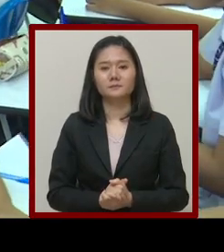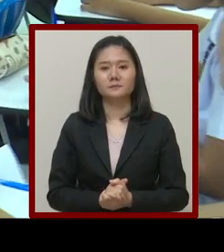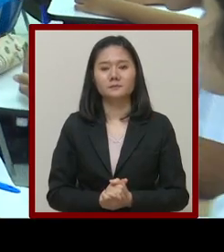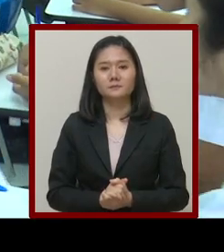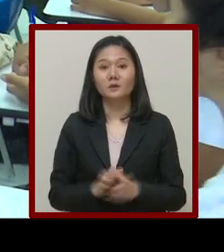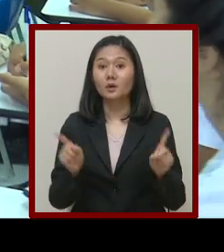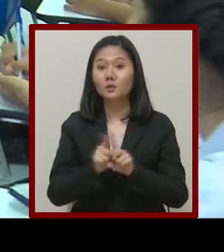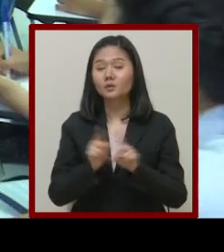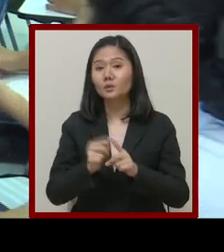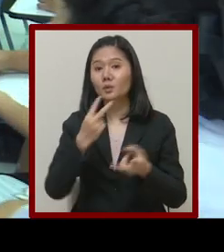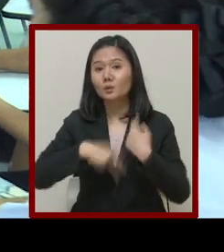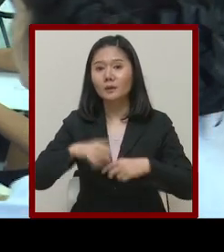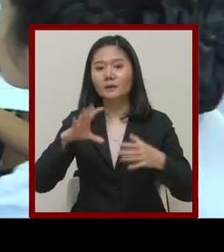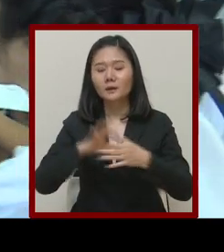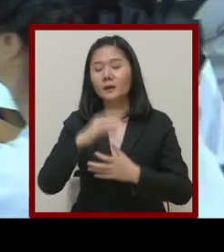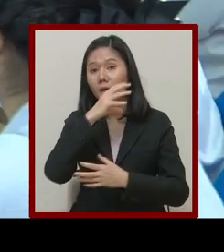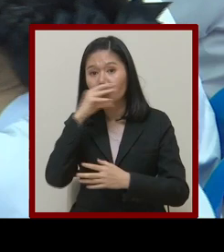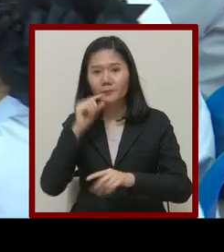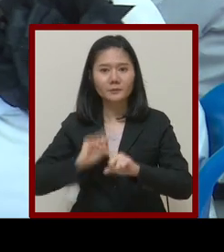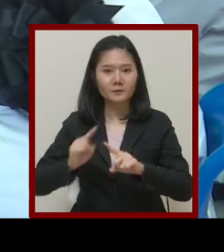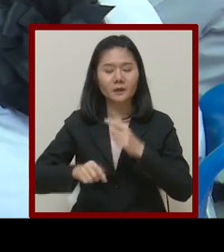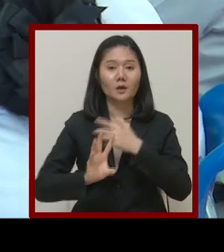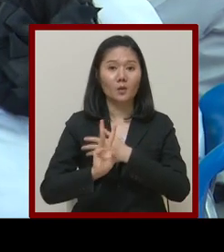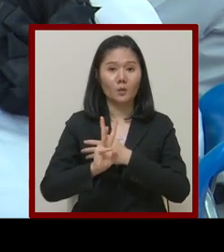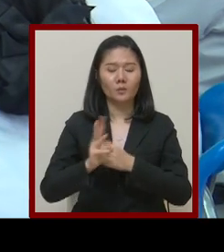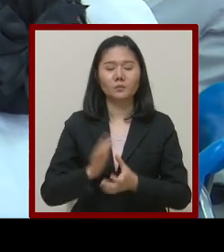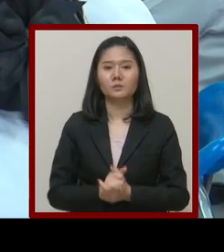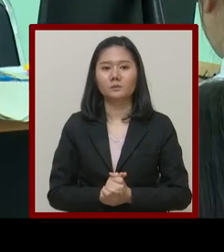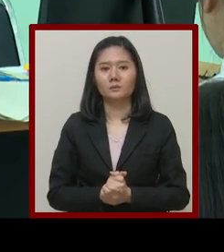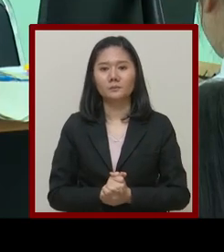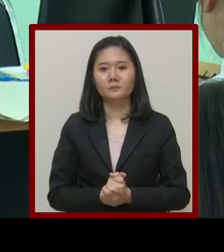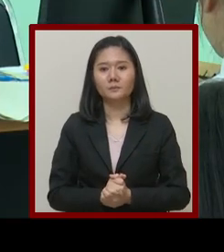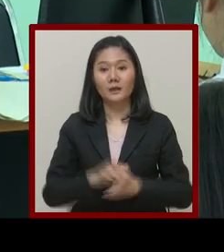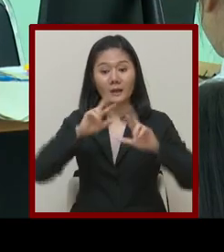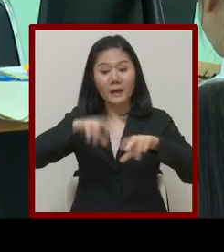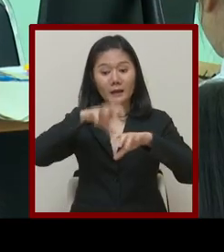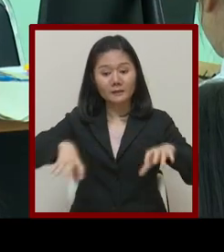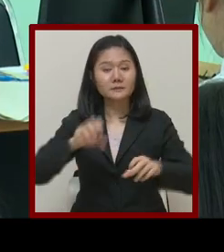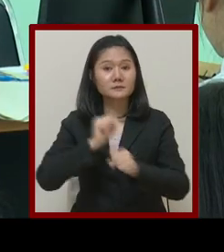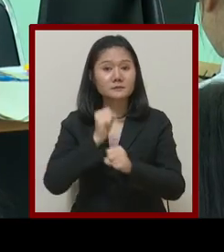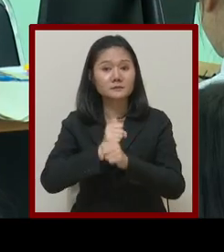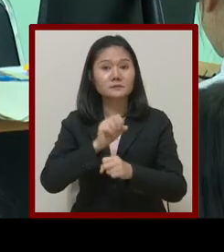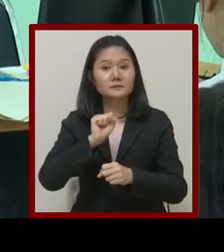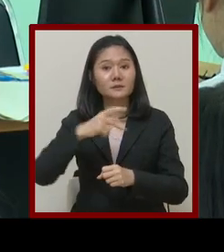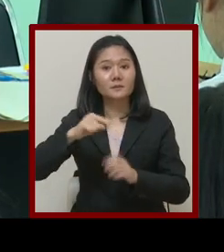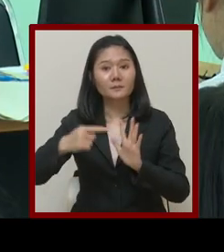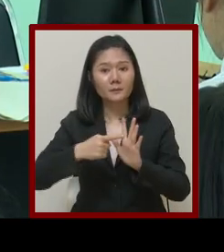Mineral Spring Spa นะคะ6ค่ะ Club Spa และ7